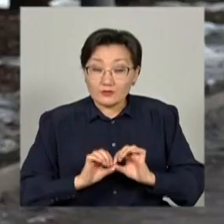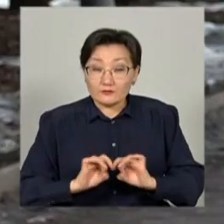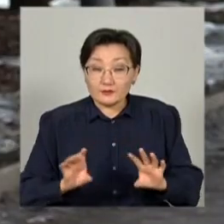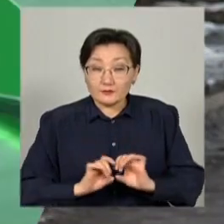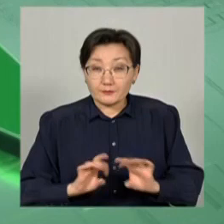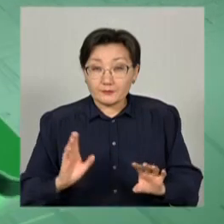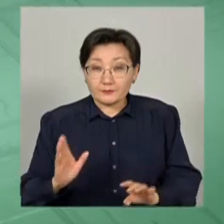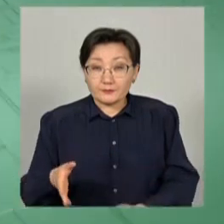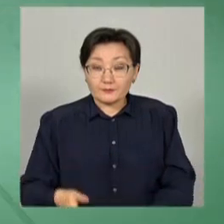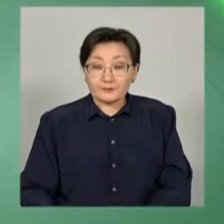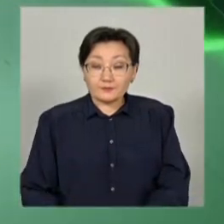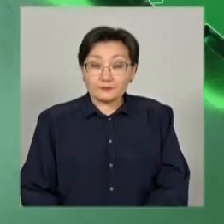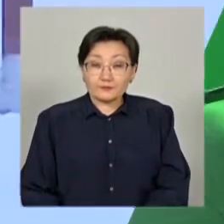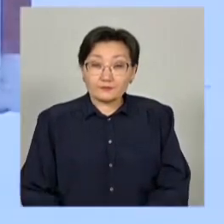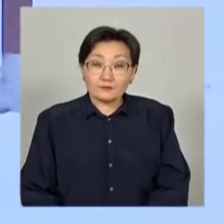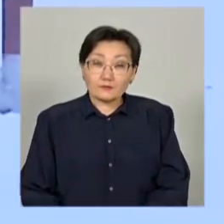Нургалиева.